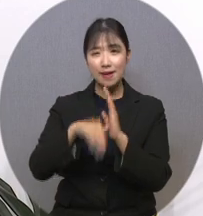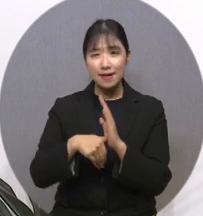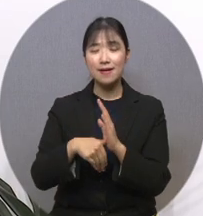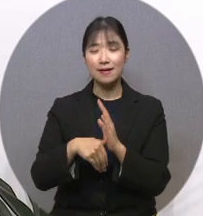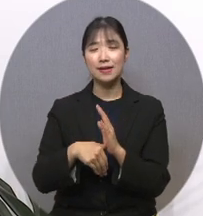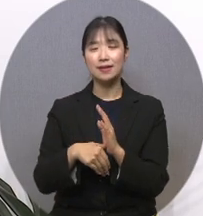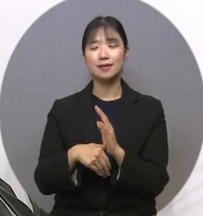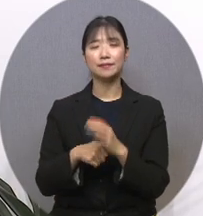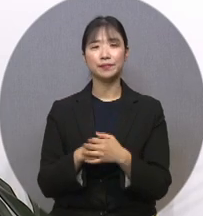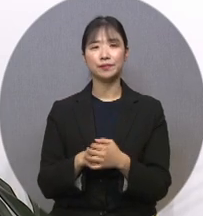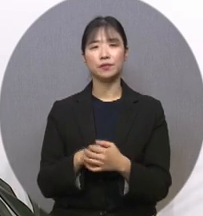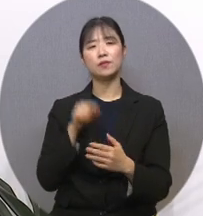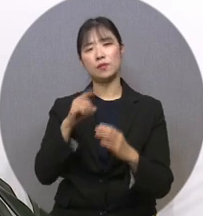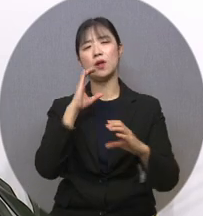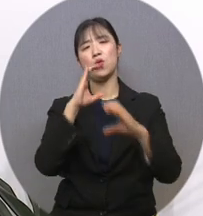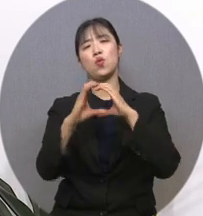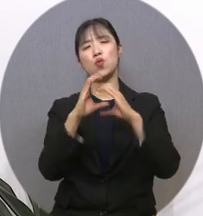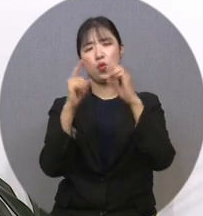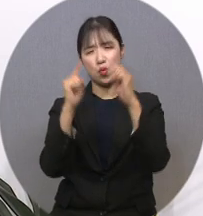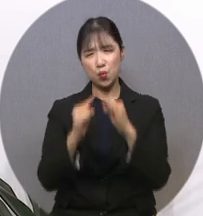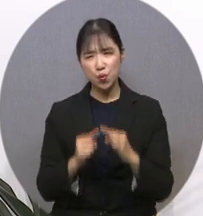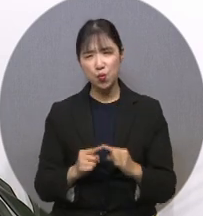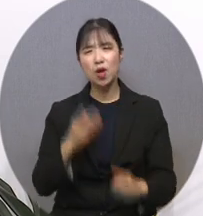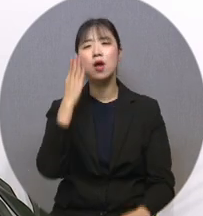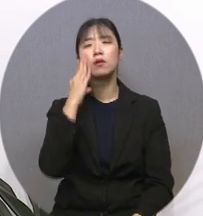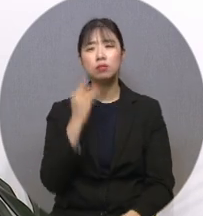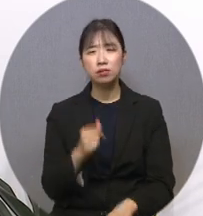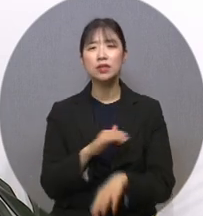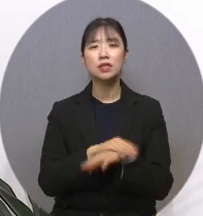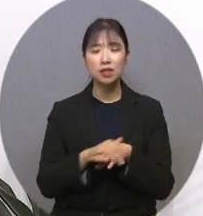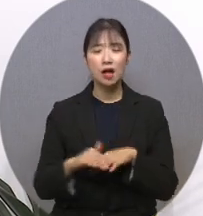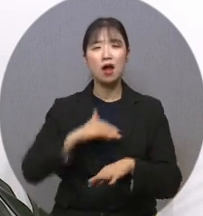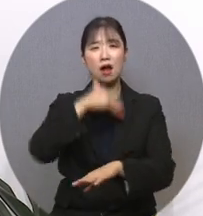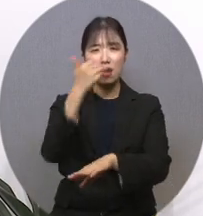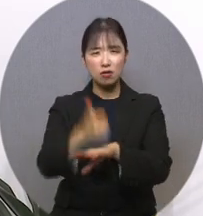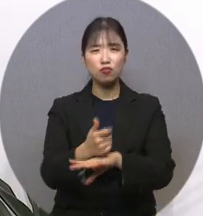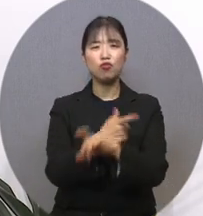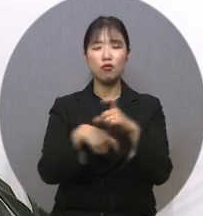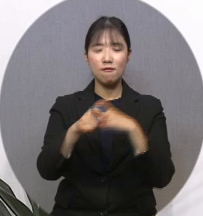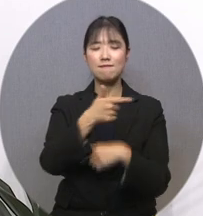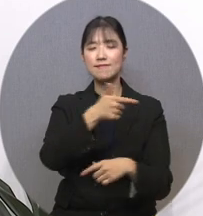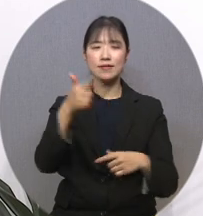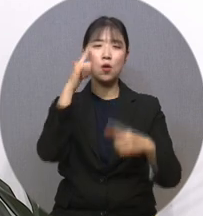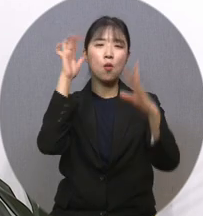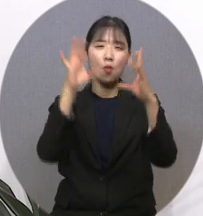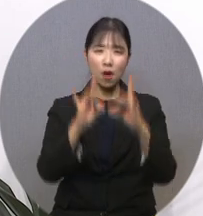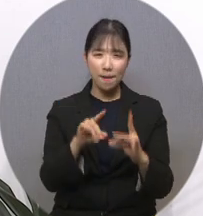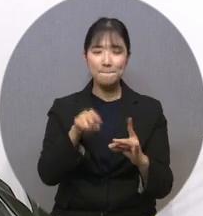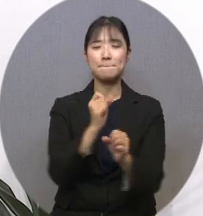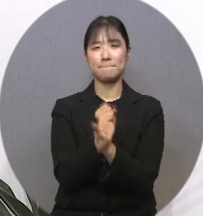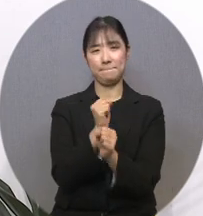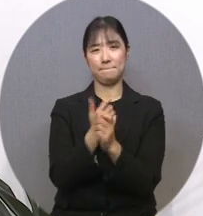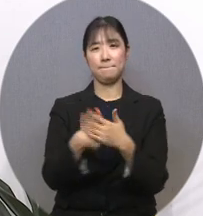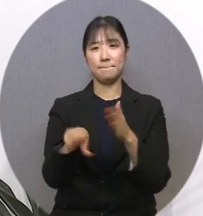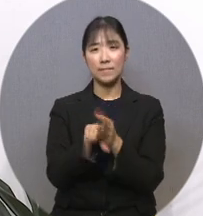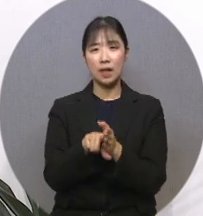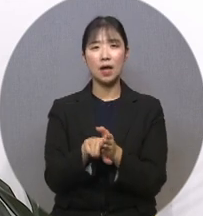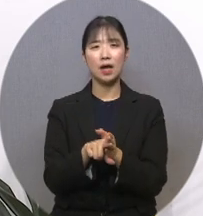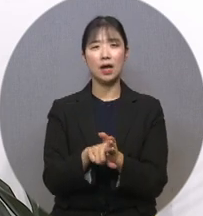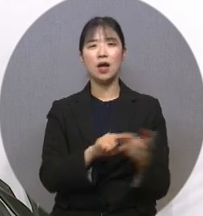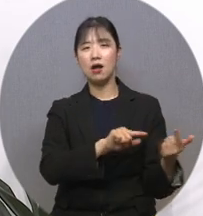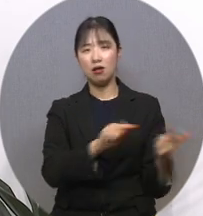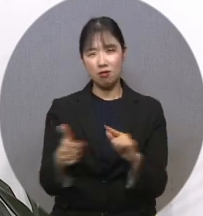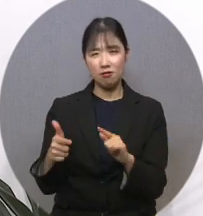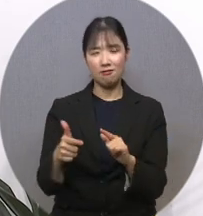위해서는 그런 소통을 원활하게 함으로써 더 큰 그 공감대를 구축하기 위한 여러